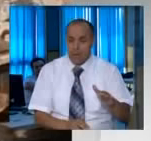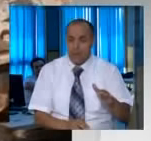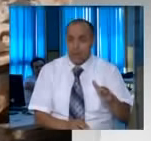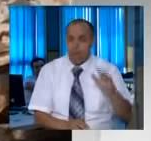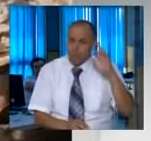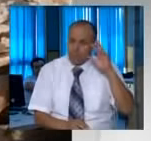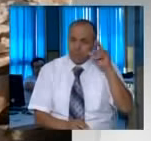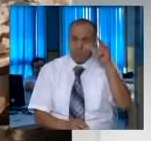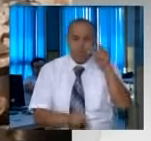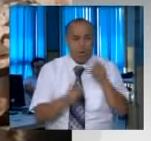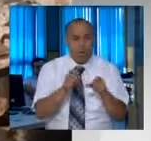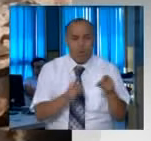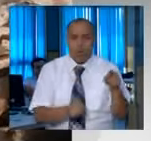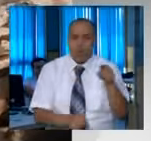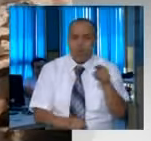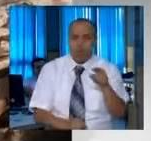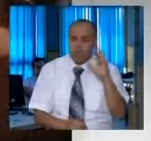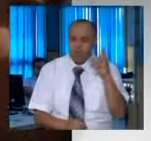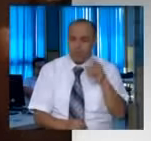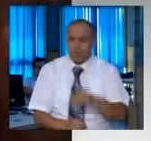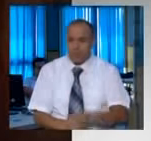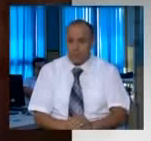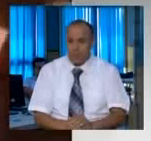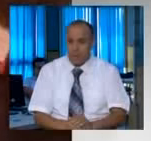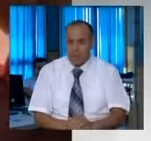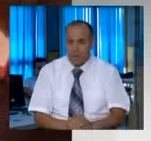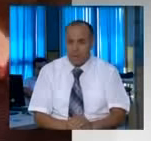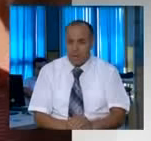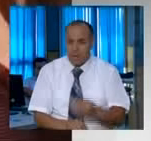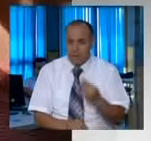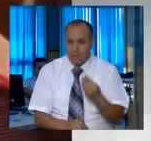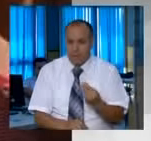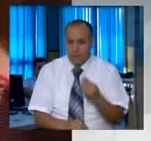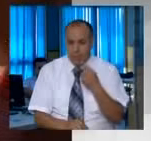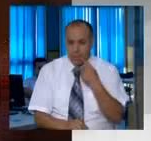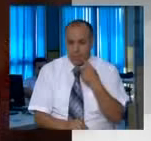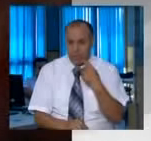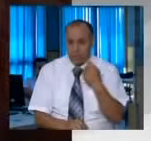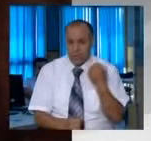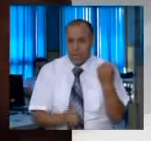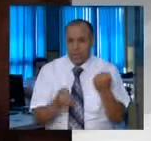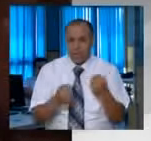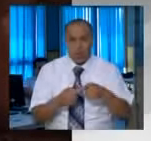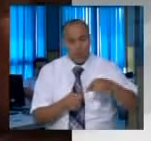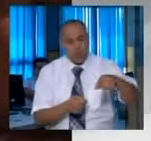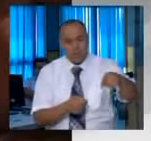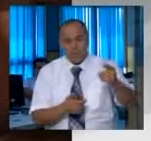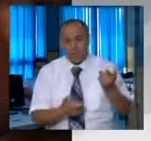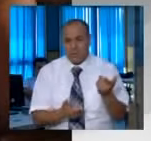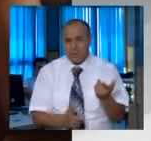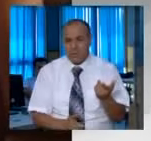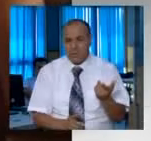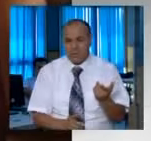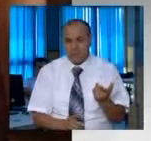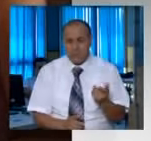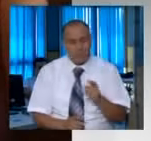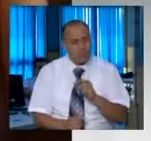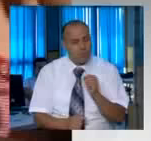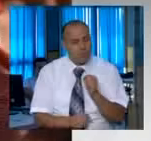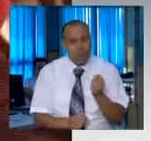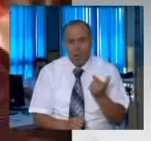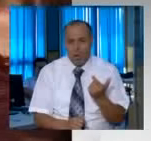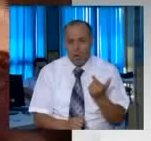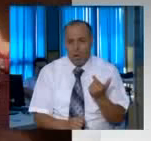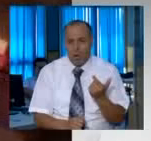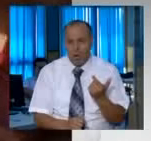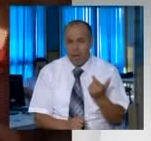استياء متساكني المنطقه. هذا اللي يعقل هذا يعقل سوق جاي في كياس في 2 متر ايش بلاصته ايش بلاصته واحد جاي يبيع